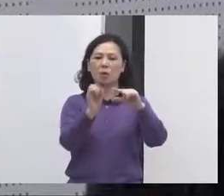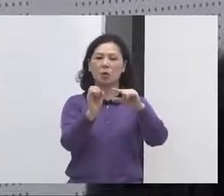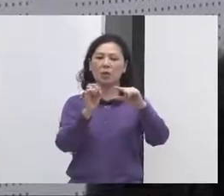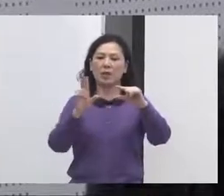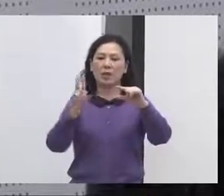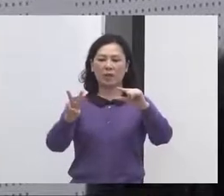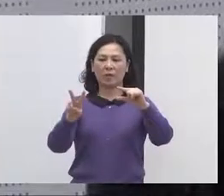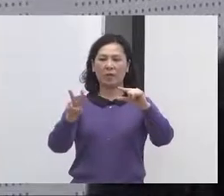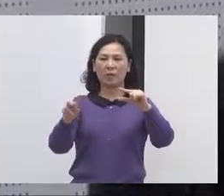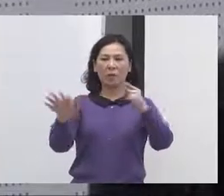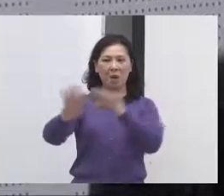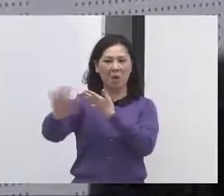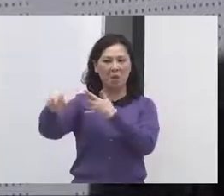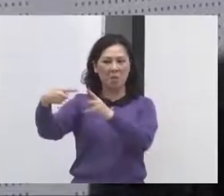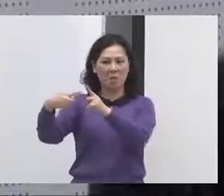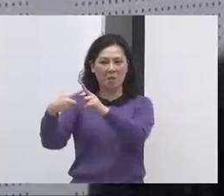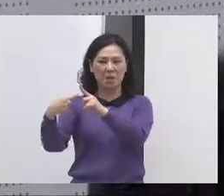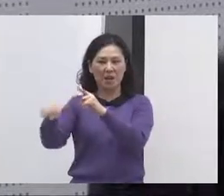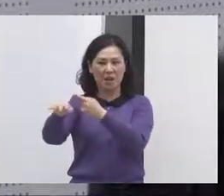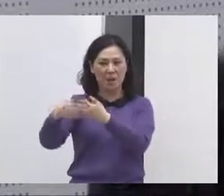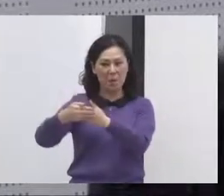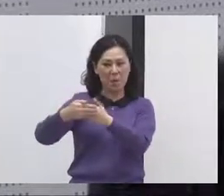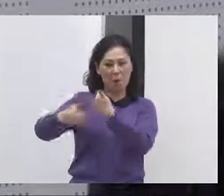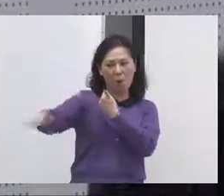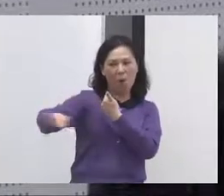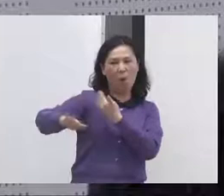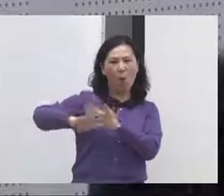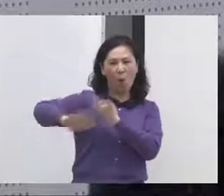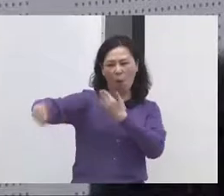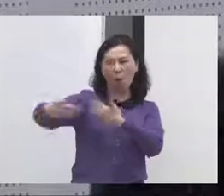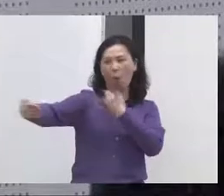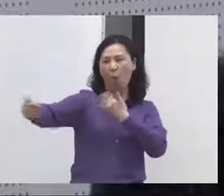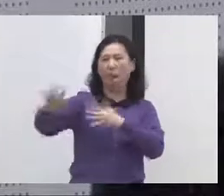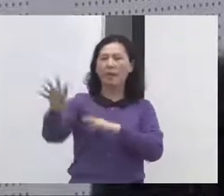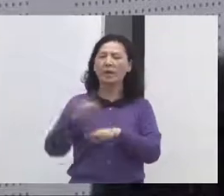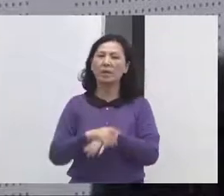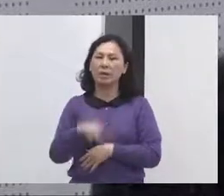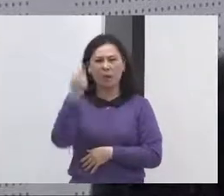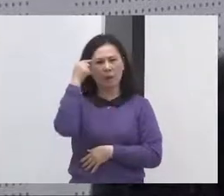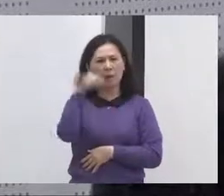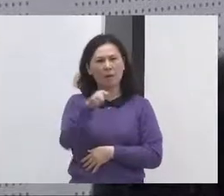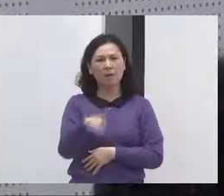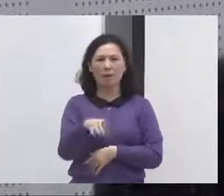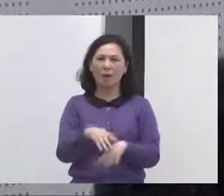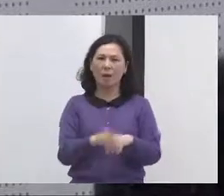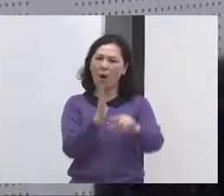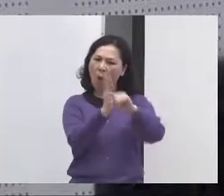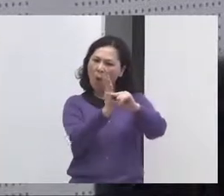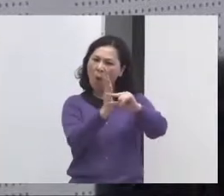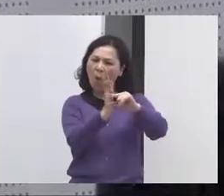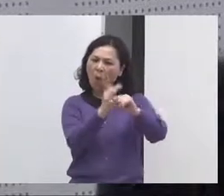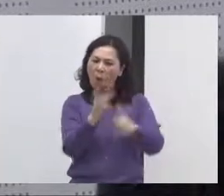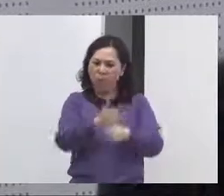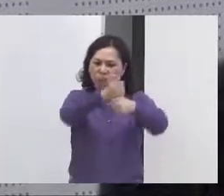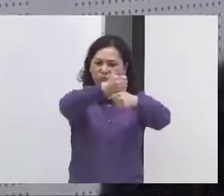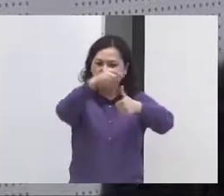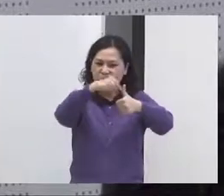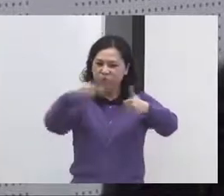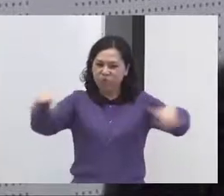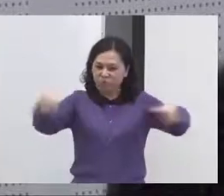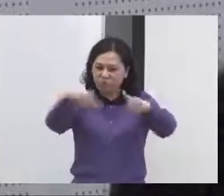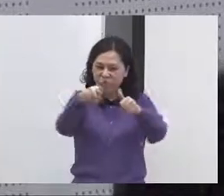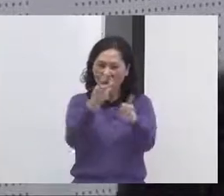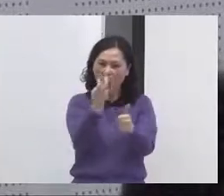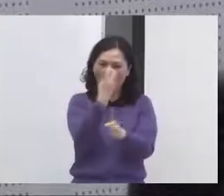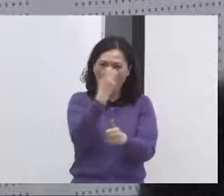他性的。那可是如果我们想要去做到像这种去中心化的管理的时候，这个 identity